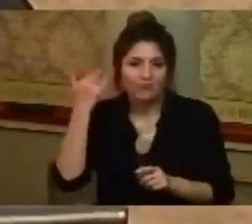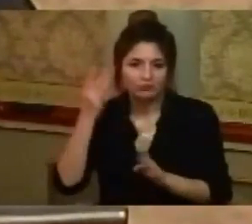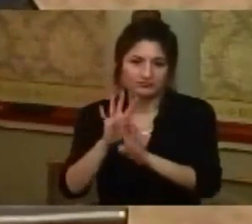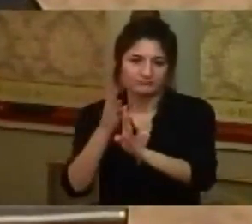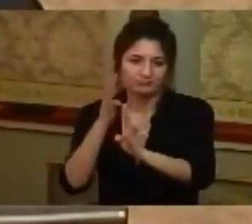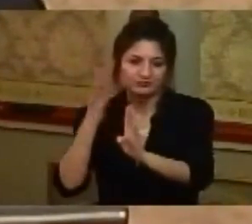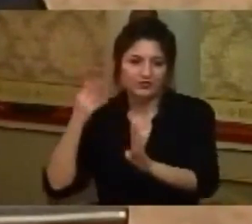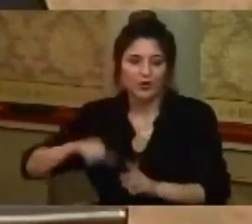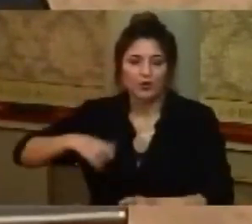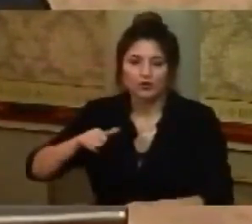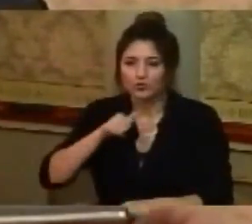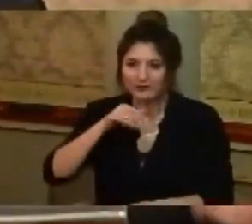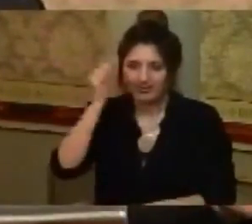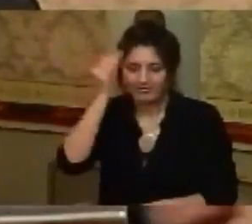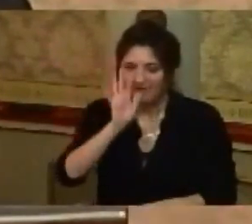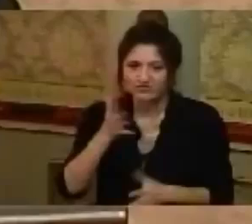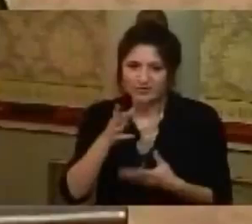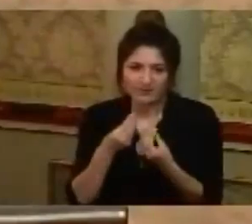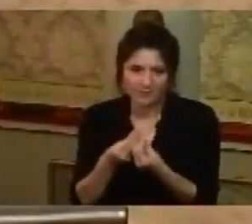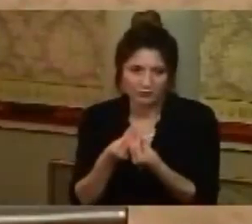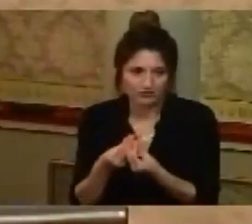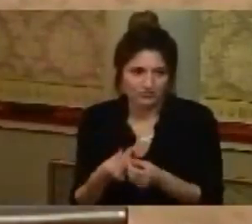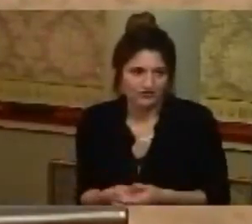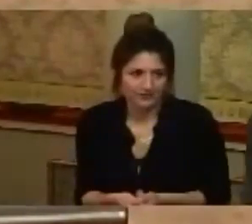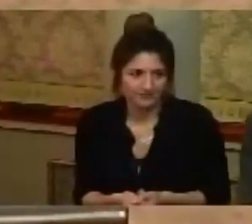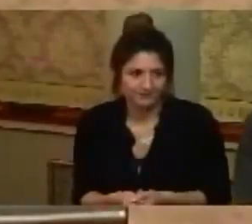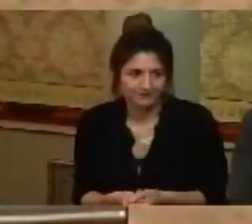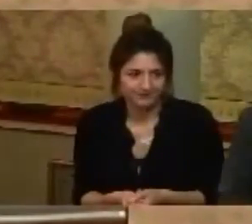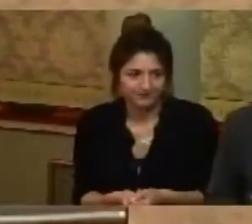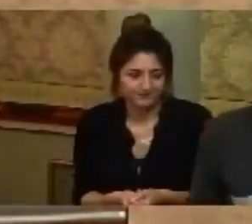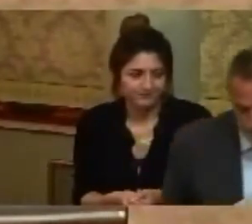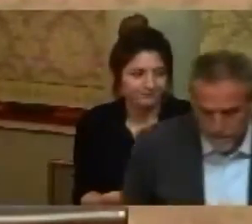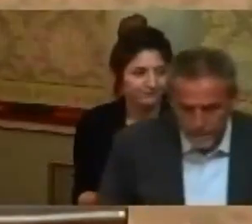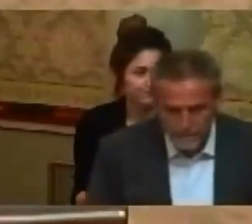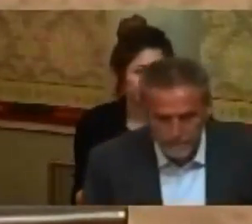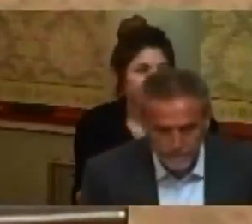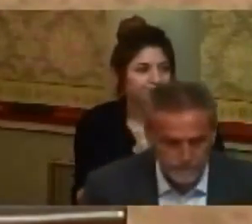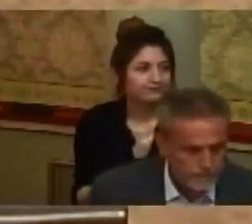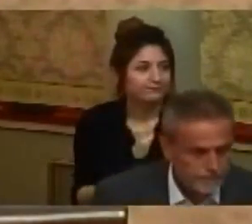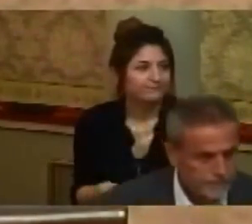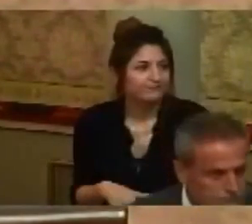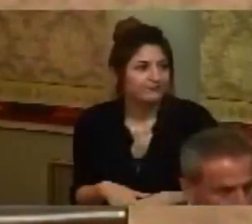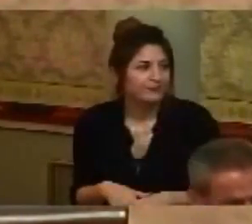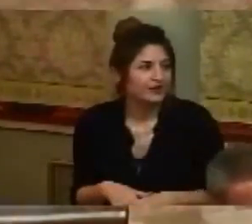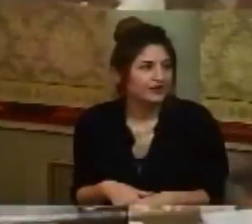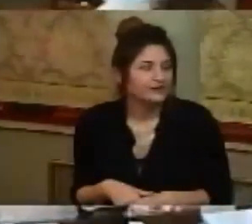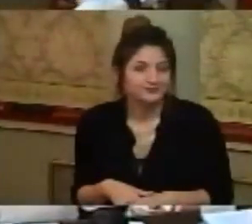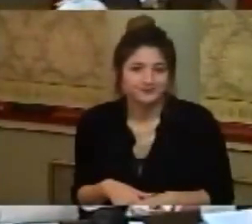i večernjim satima. Evo, to je ono što sam imao reći.